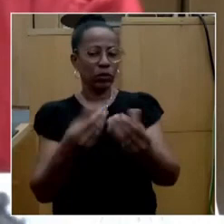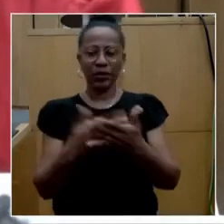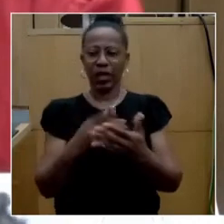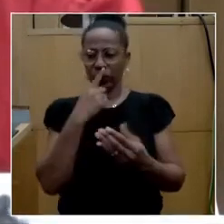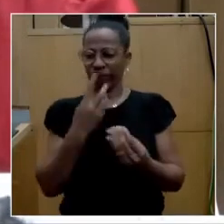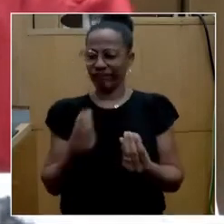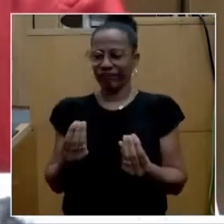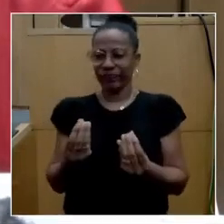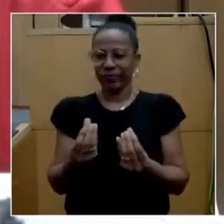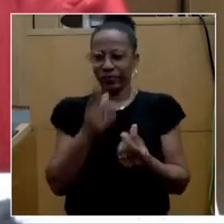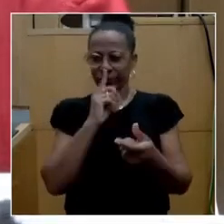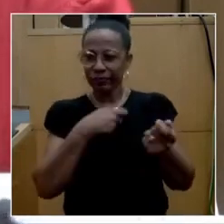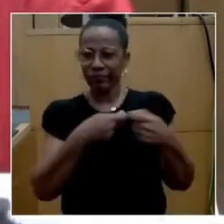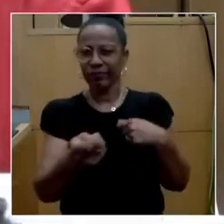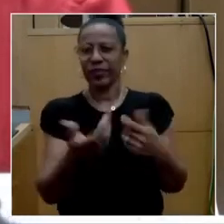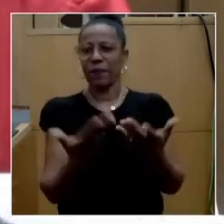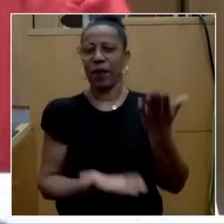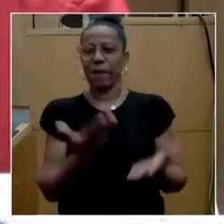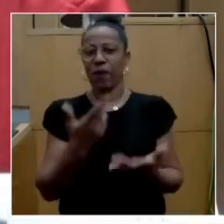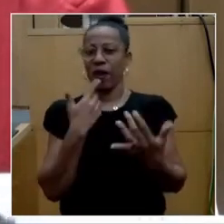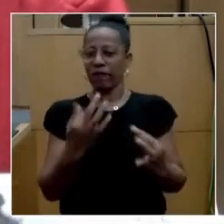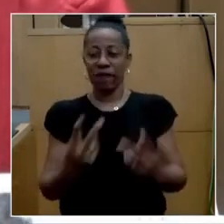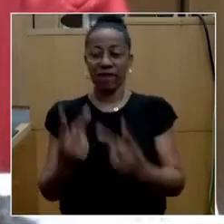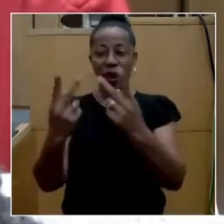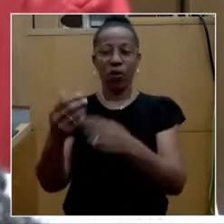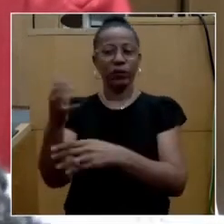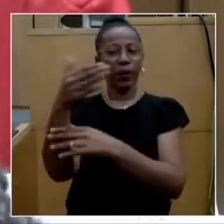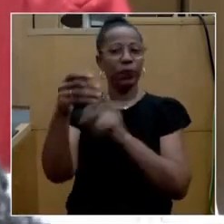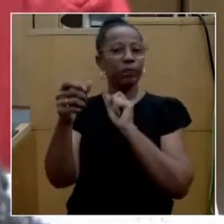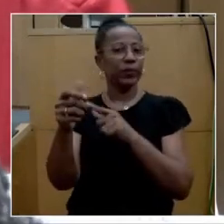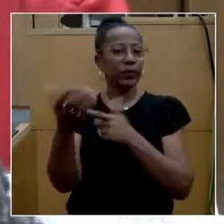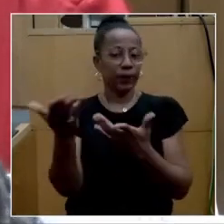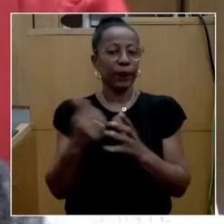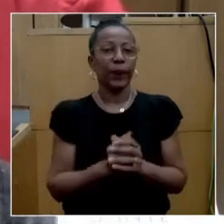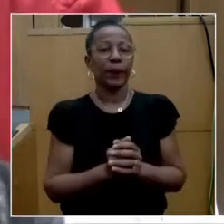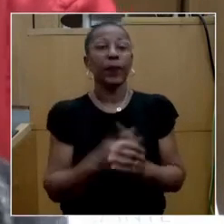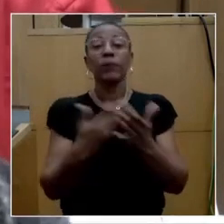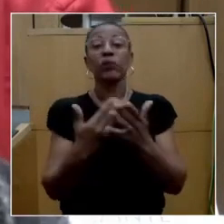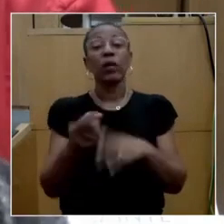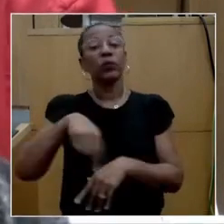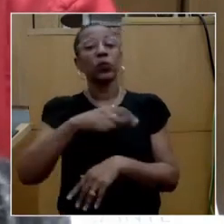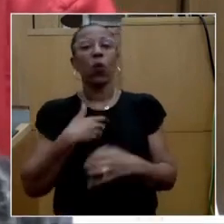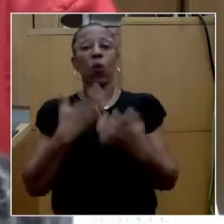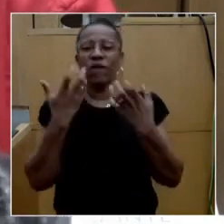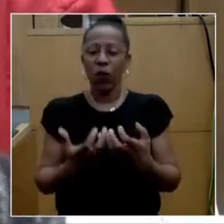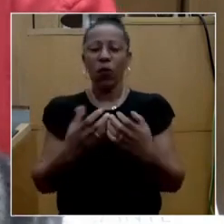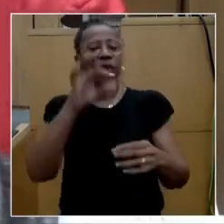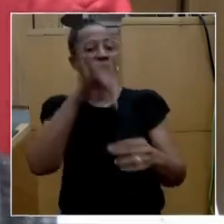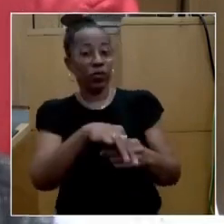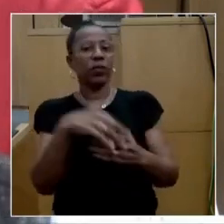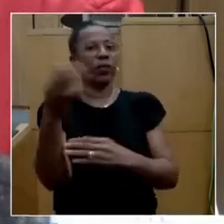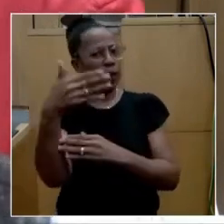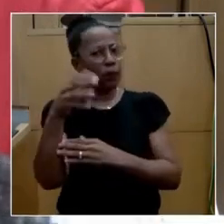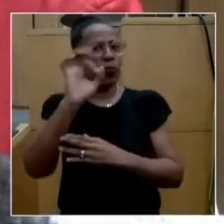est indigne par rapport à la valeur du drapeau. C'est pour cela que nous sommes partisans de voter un drapeau et